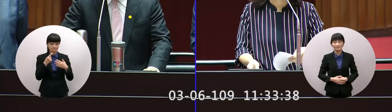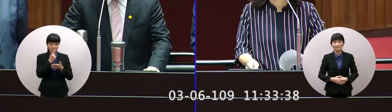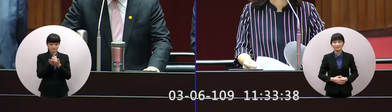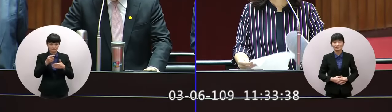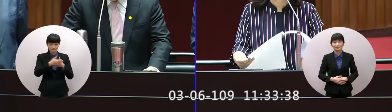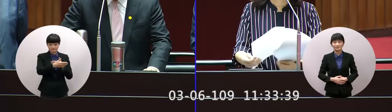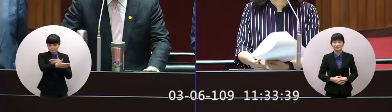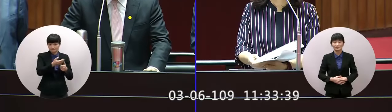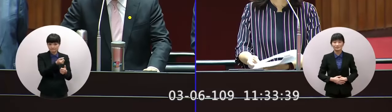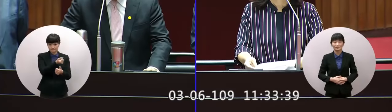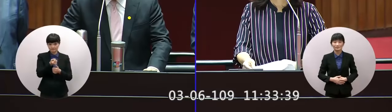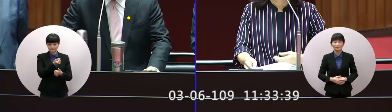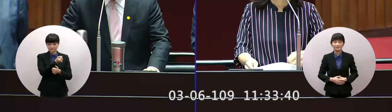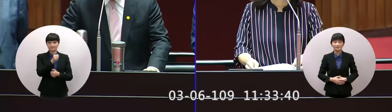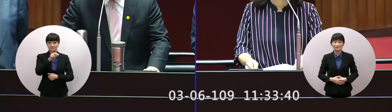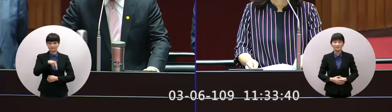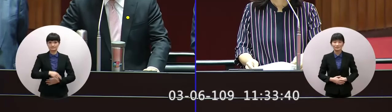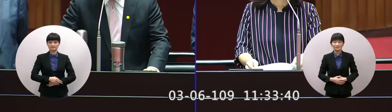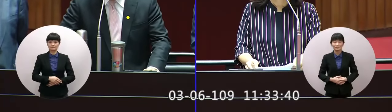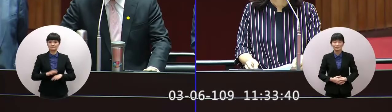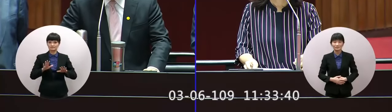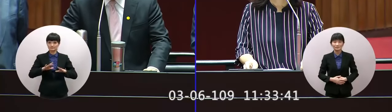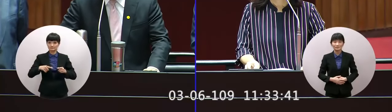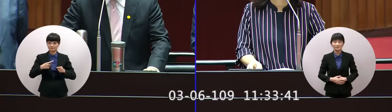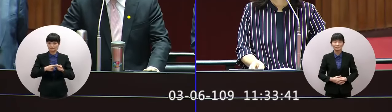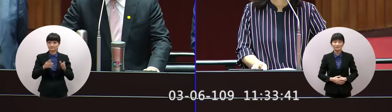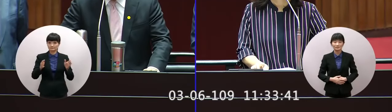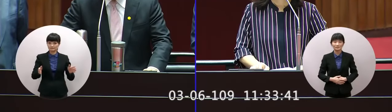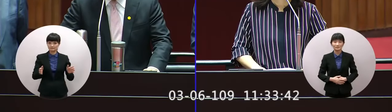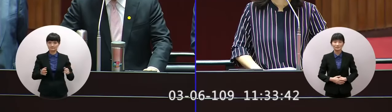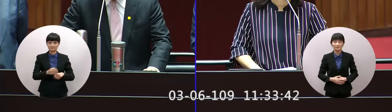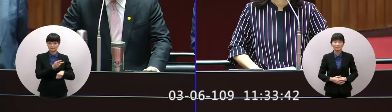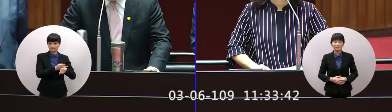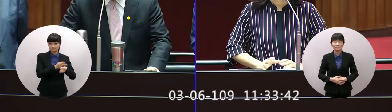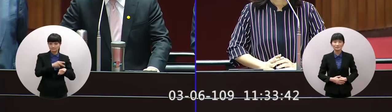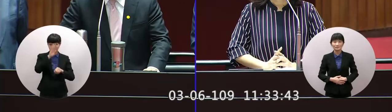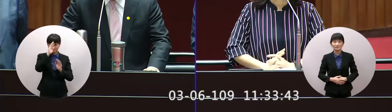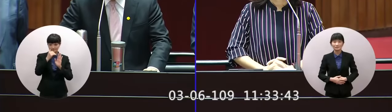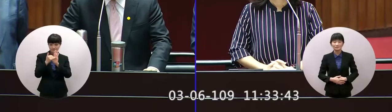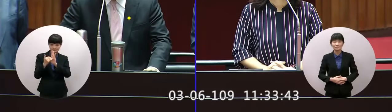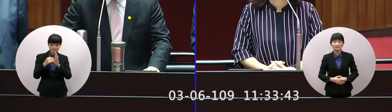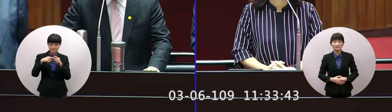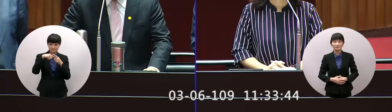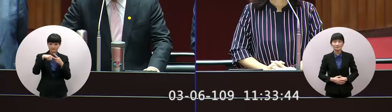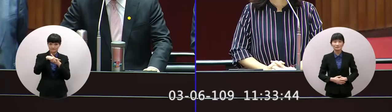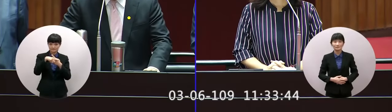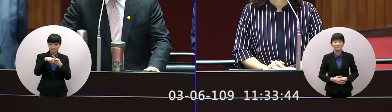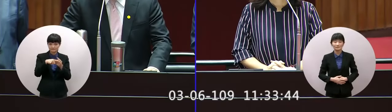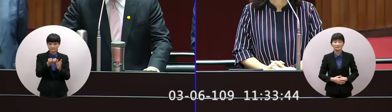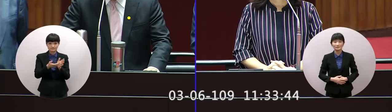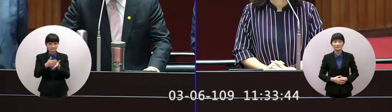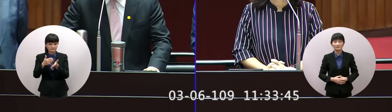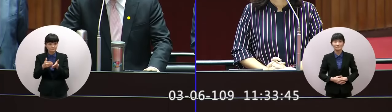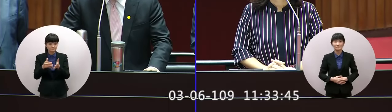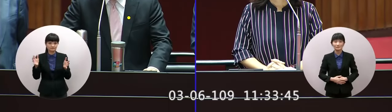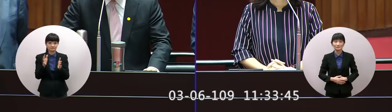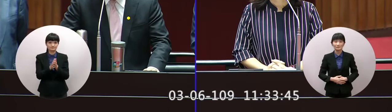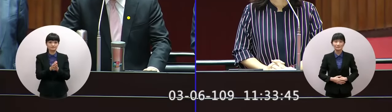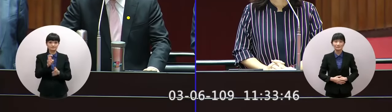度，而今年度光科技防疫研发的经费就高达